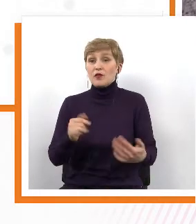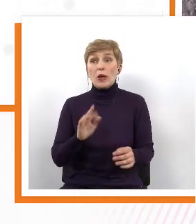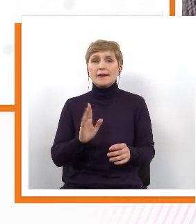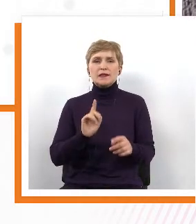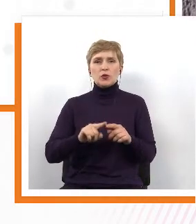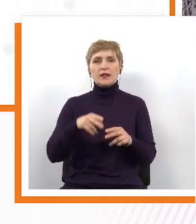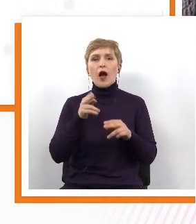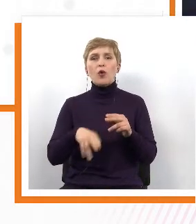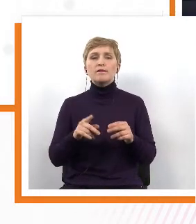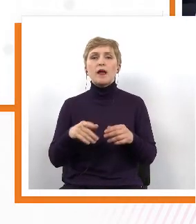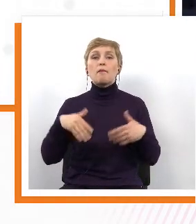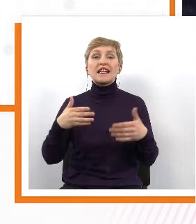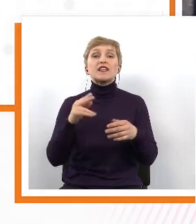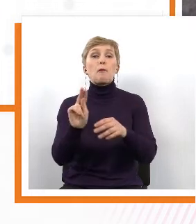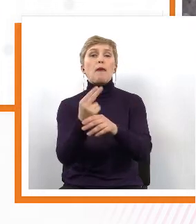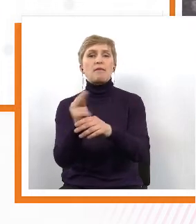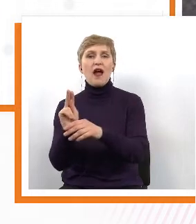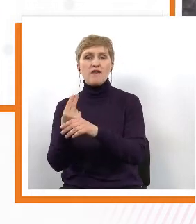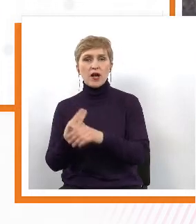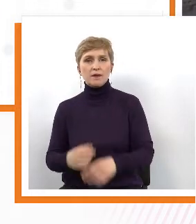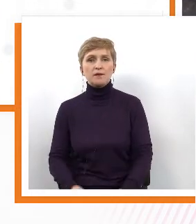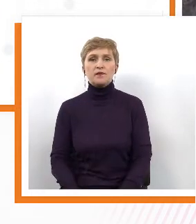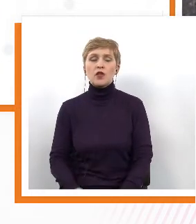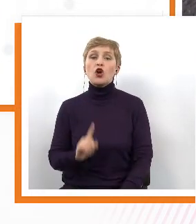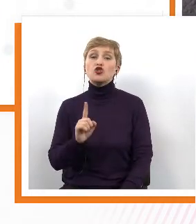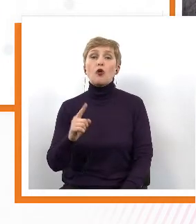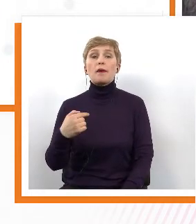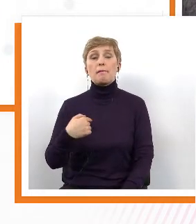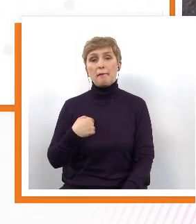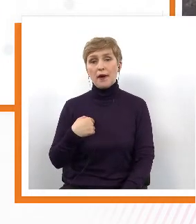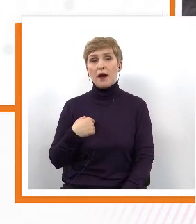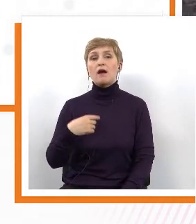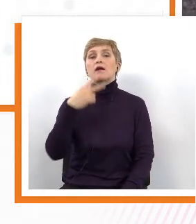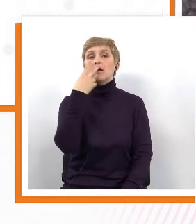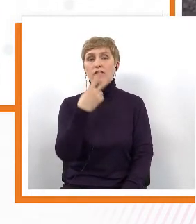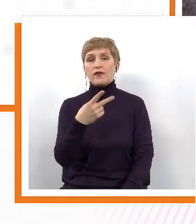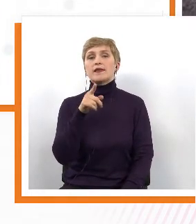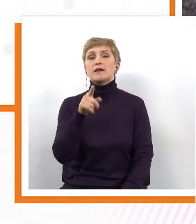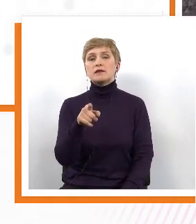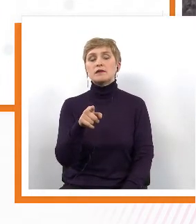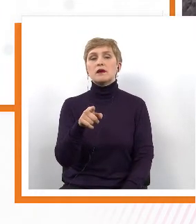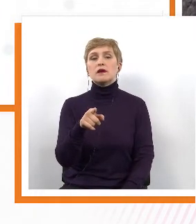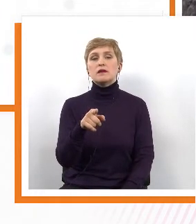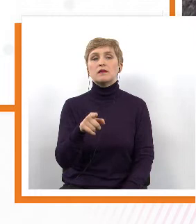заканчивать. Предложение поправок. Значит, что бы мы видели здесь от того,